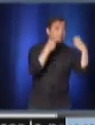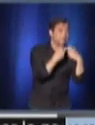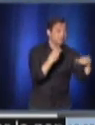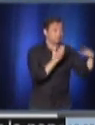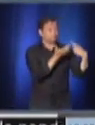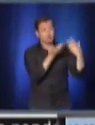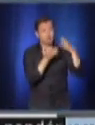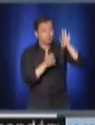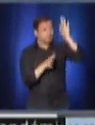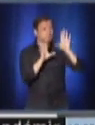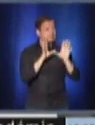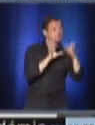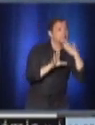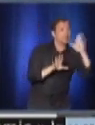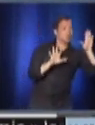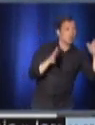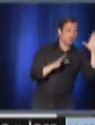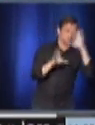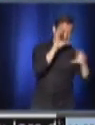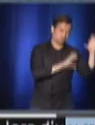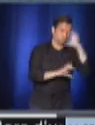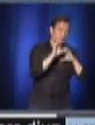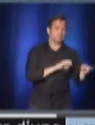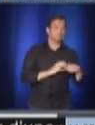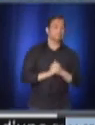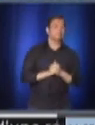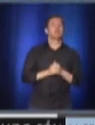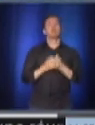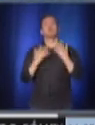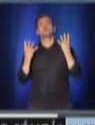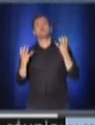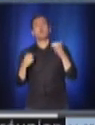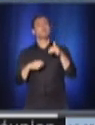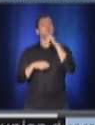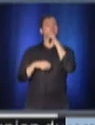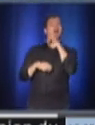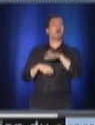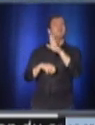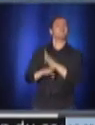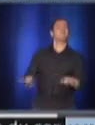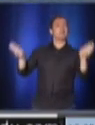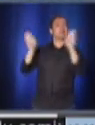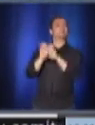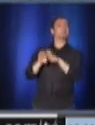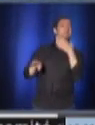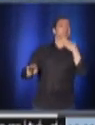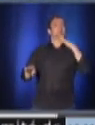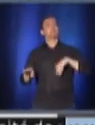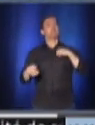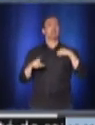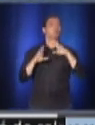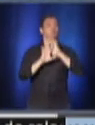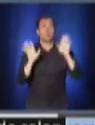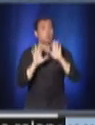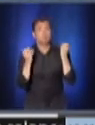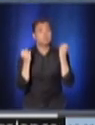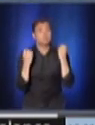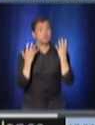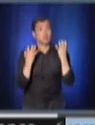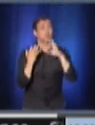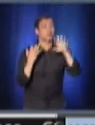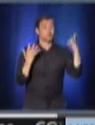personne qui a envie de dire on va fermer les bars pour fermer les bars pour, parce que c'est des méchants, etc. Là, on ne veut pas pénaliser justement tout un